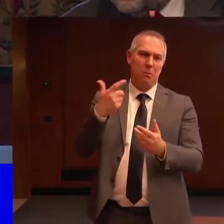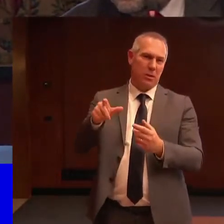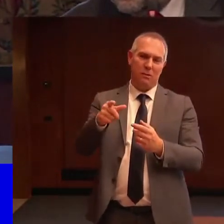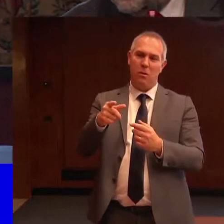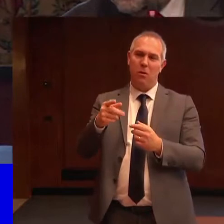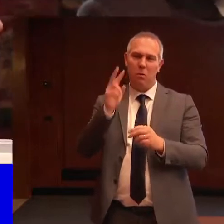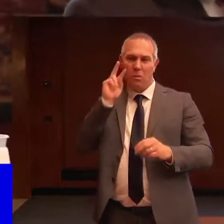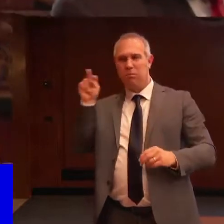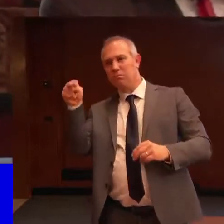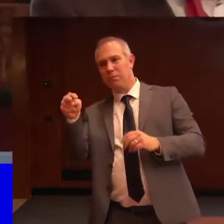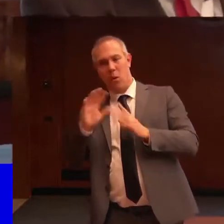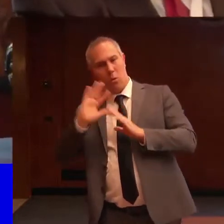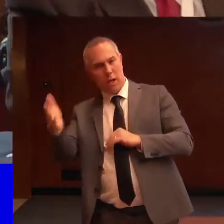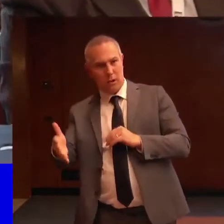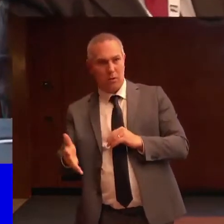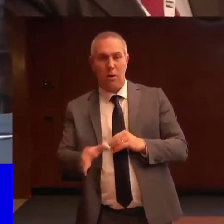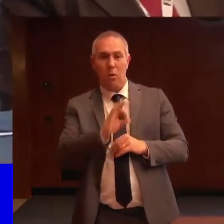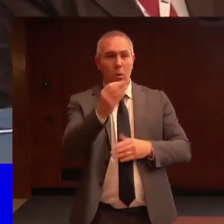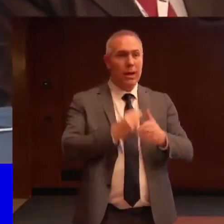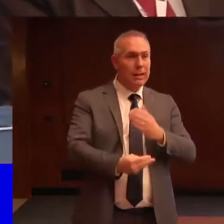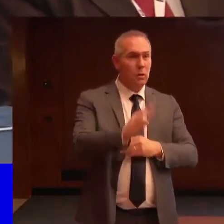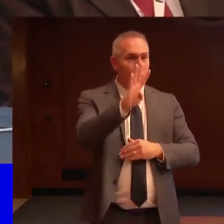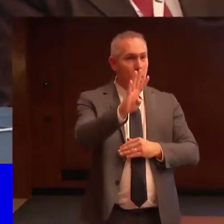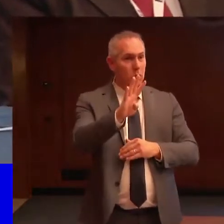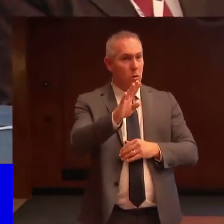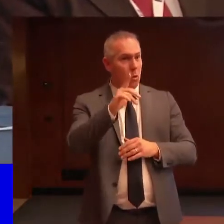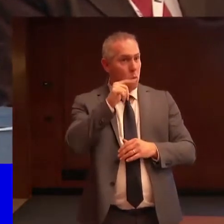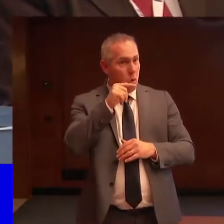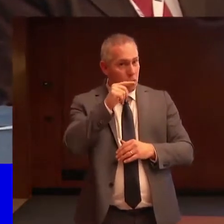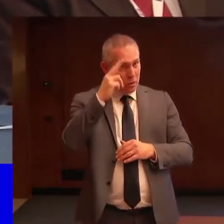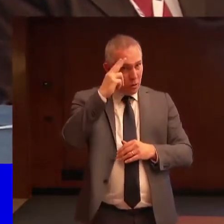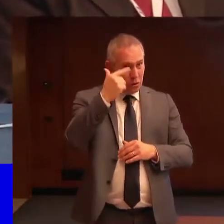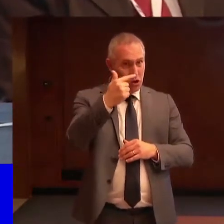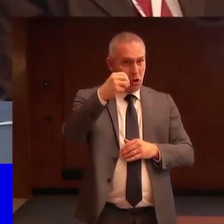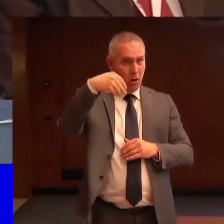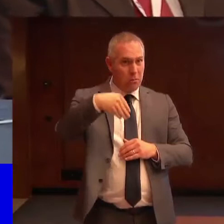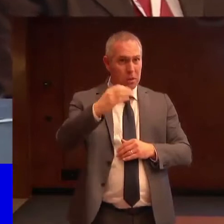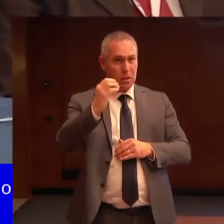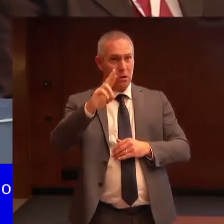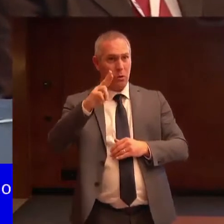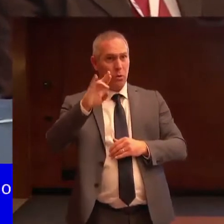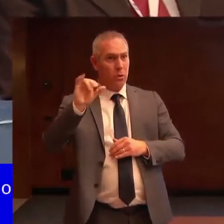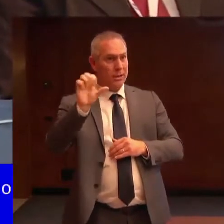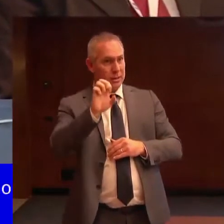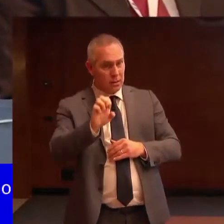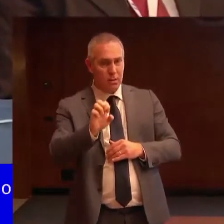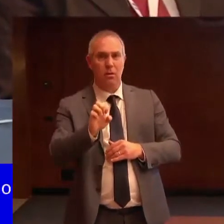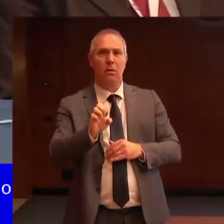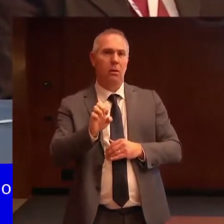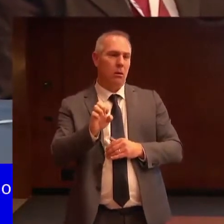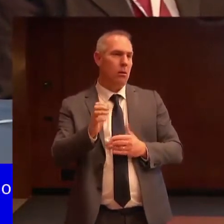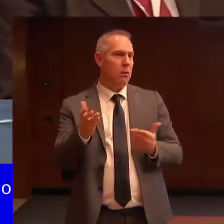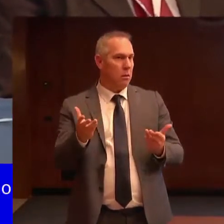vista. Nato il 4 luglio, lo ricorderemo tutti, con Tom Cruise. Più complicato è